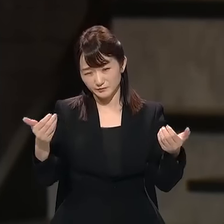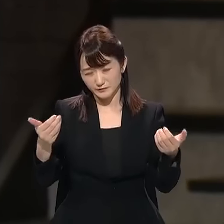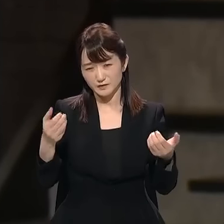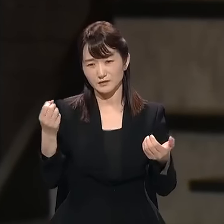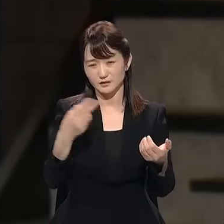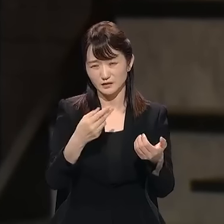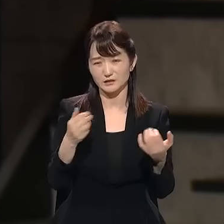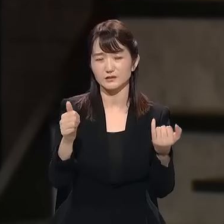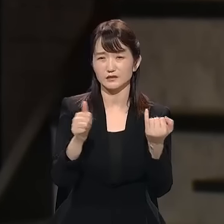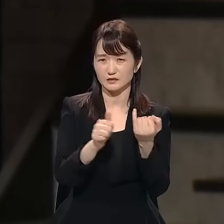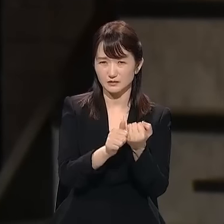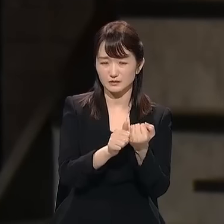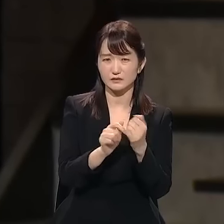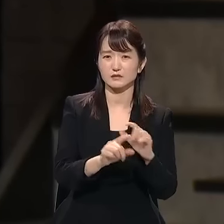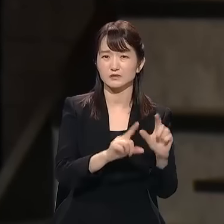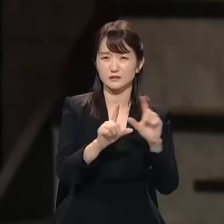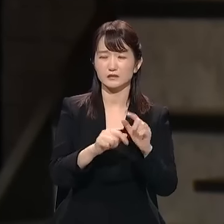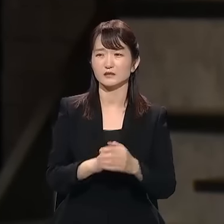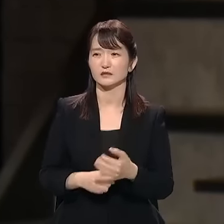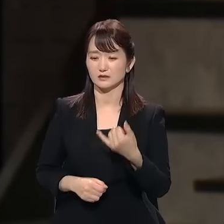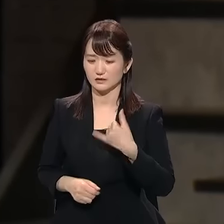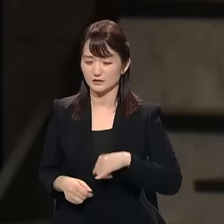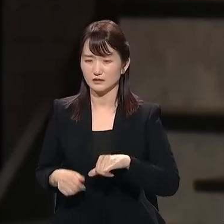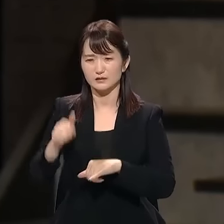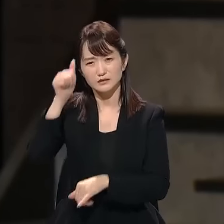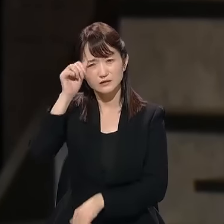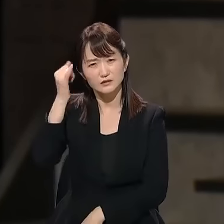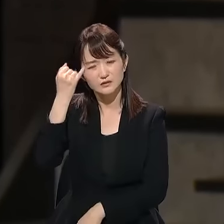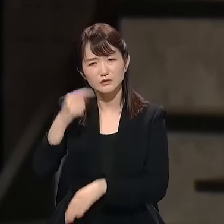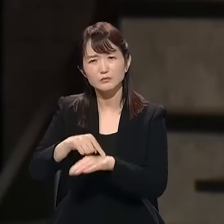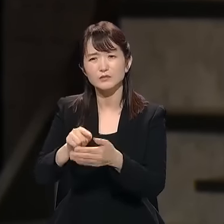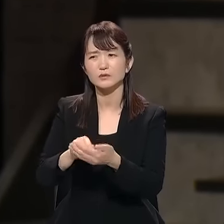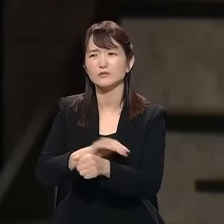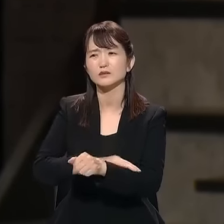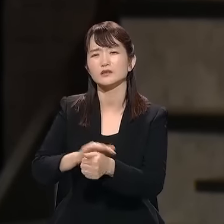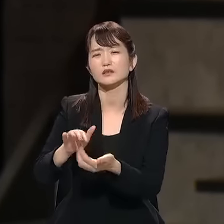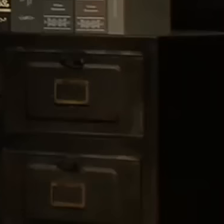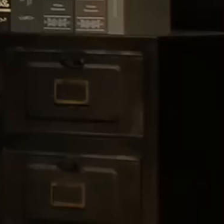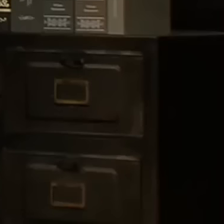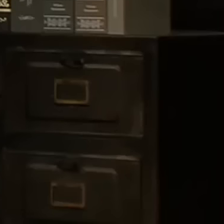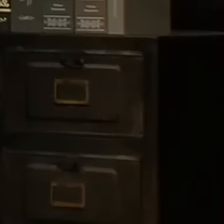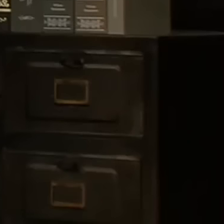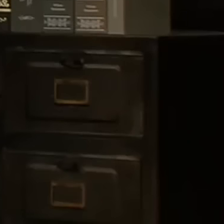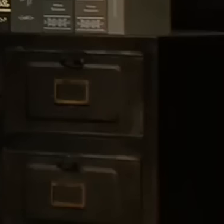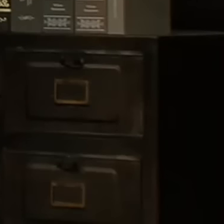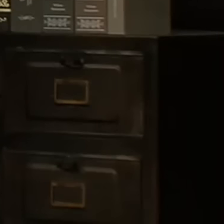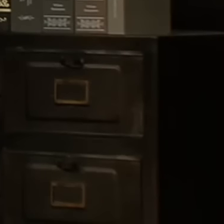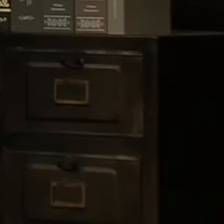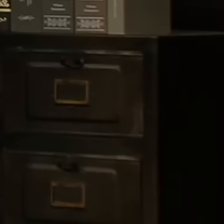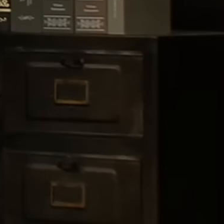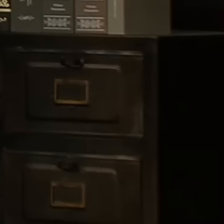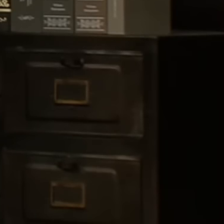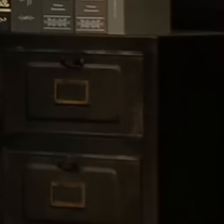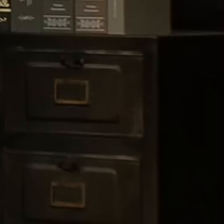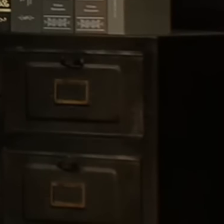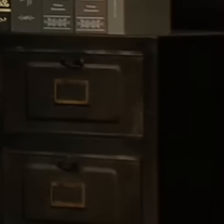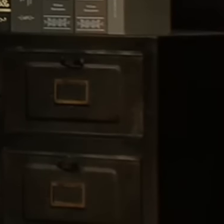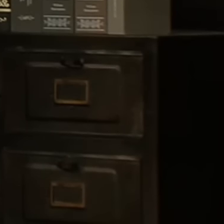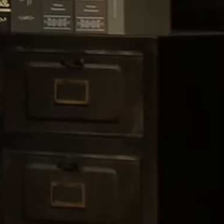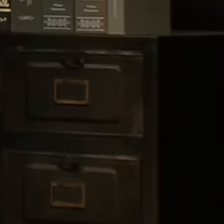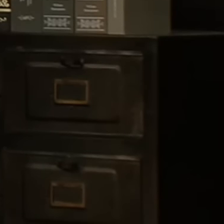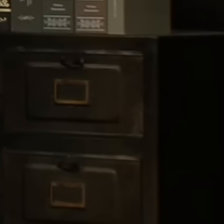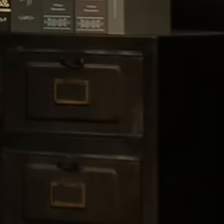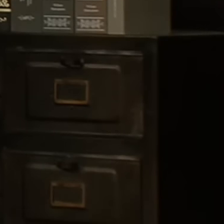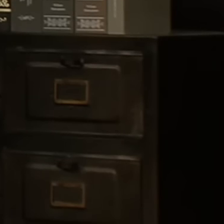합치된간에 아이들의 지금 말 정말 4춘기 아이들의 마음을 많이 헤아릴 수 있었으면 좋겠습니다 가족 여러분 여러분들의